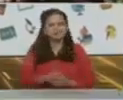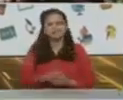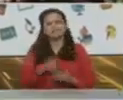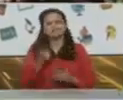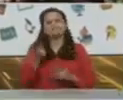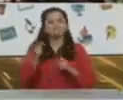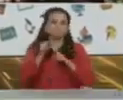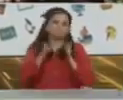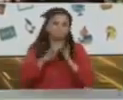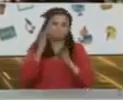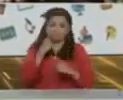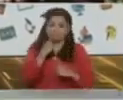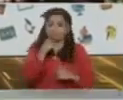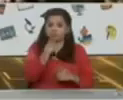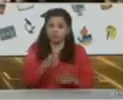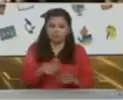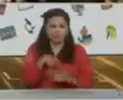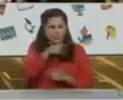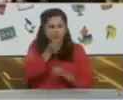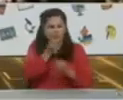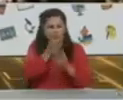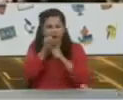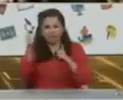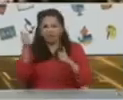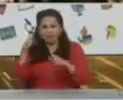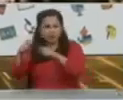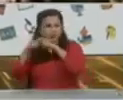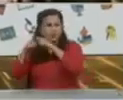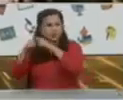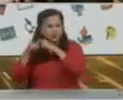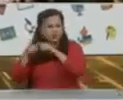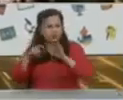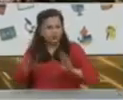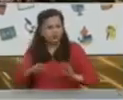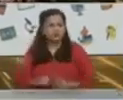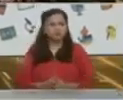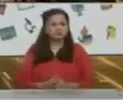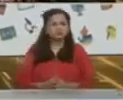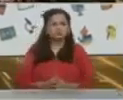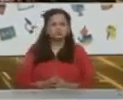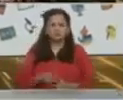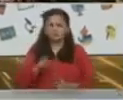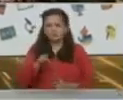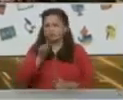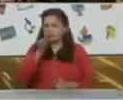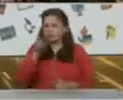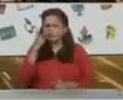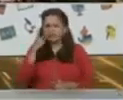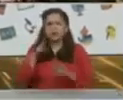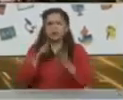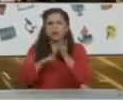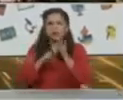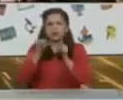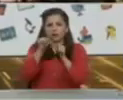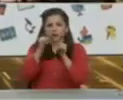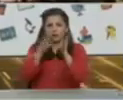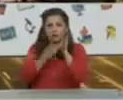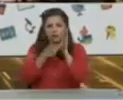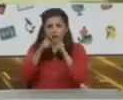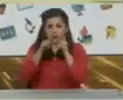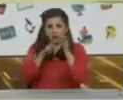के कुछ और सवाल भी मेरे साथ हैं और ये नरेंद्र मोदी ऐप